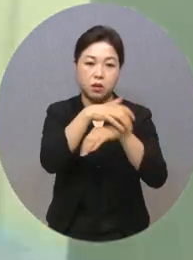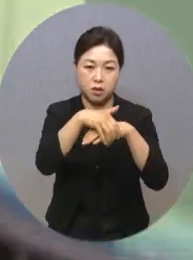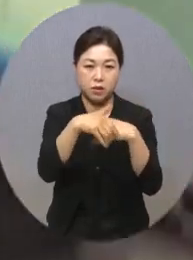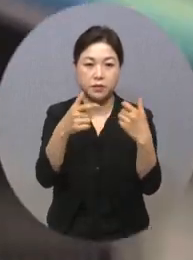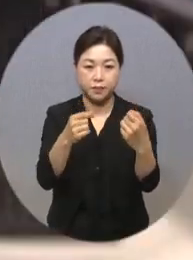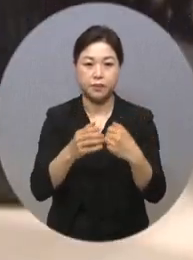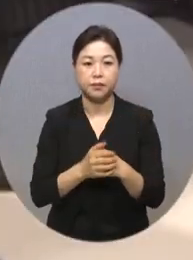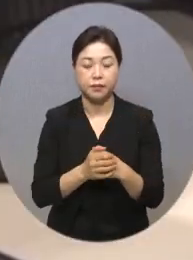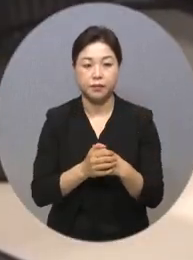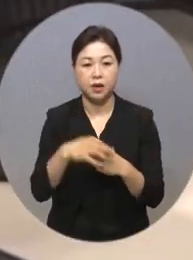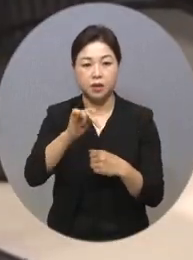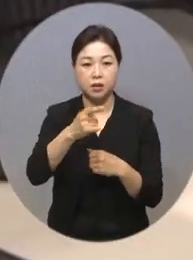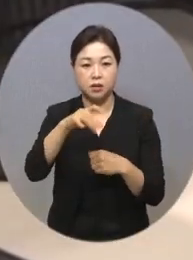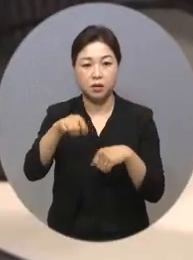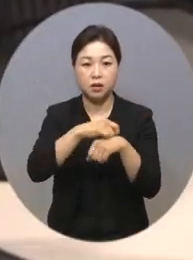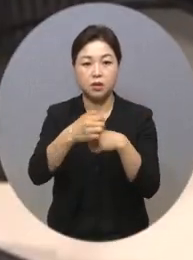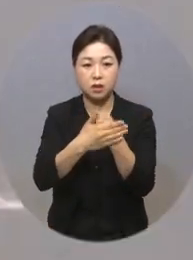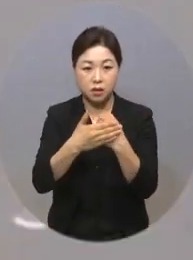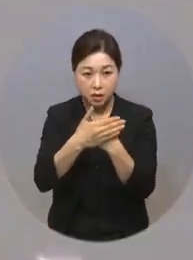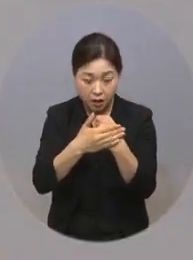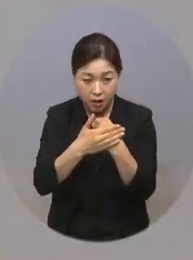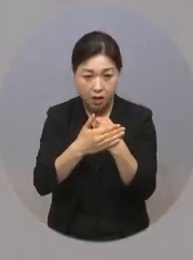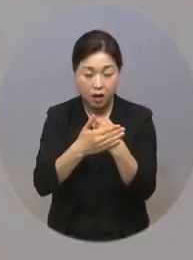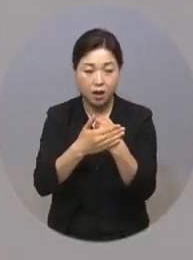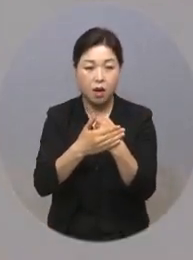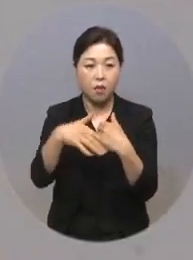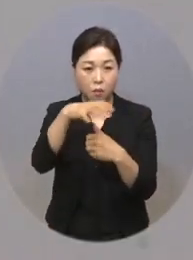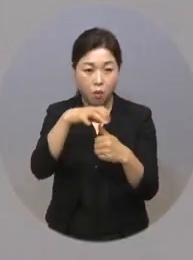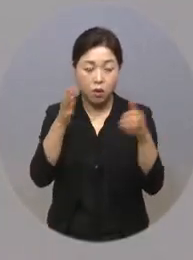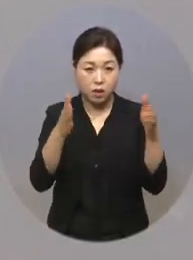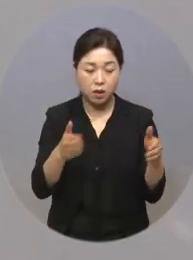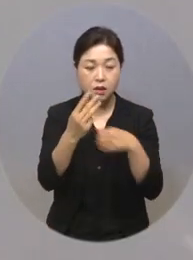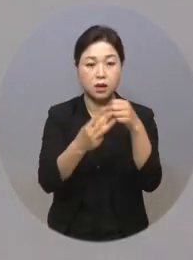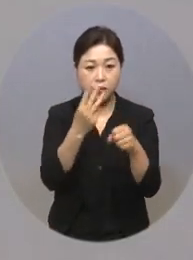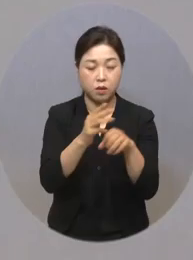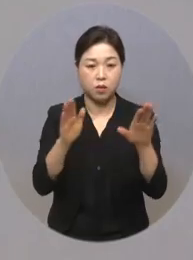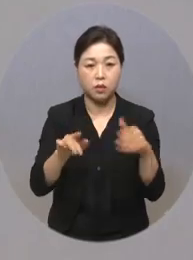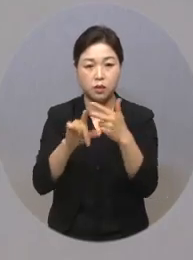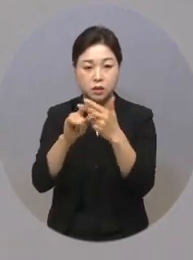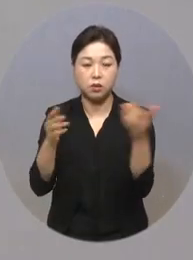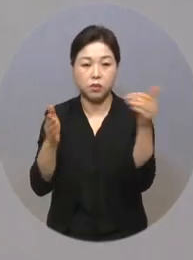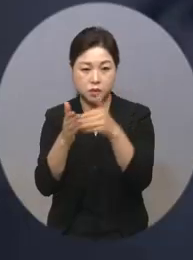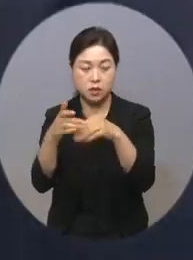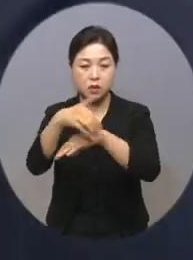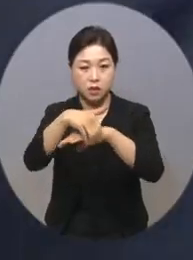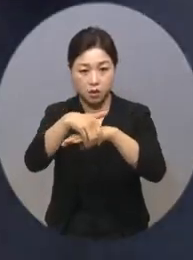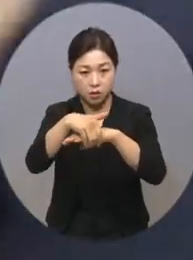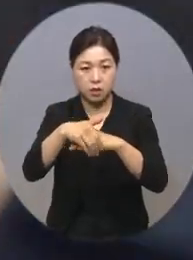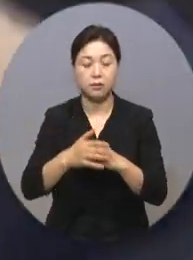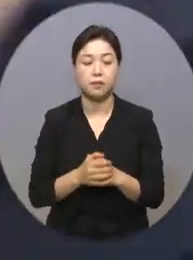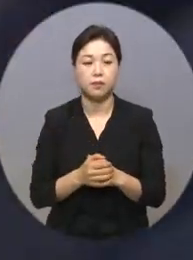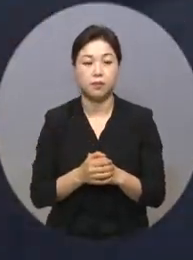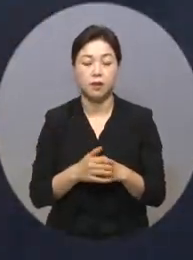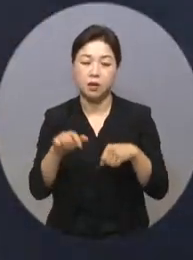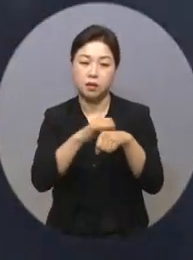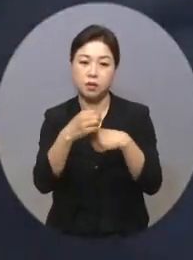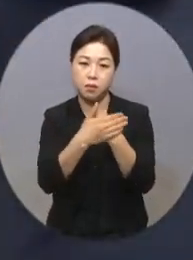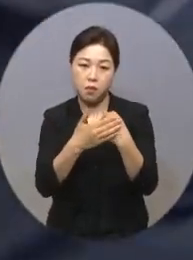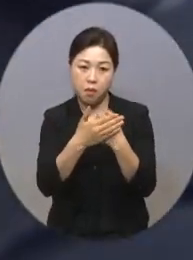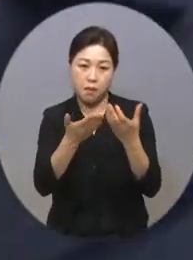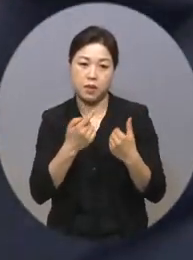계획된 산정특례의 유효기간은 3년으로 오는 7월 종료될 예정이었습니다. 이에 특례 적용을